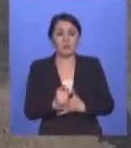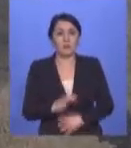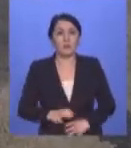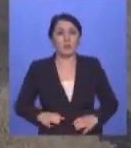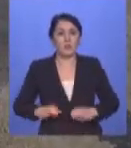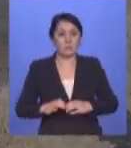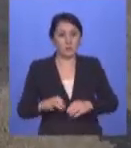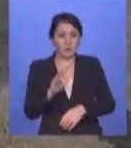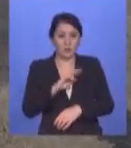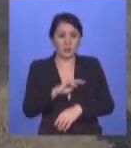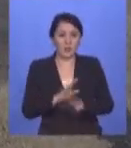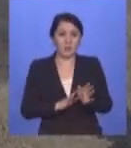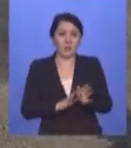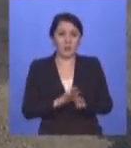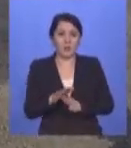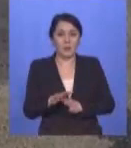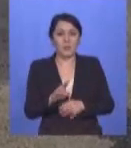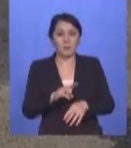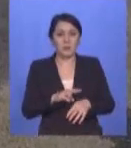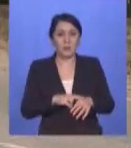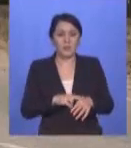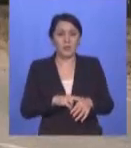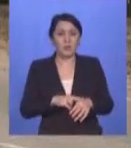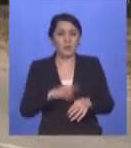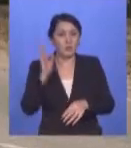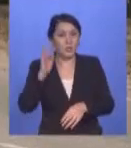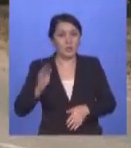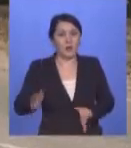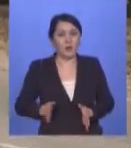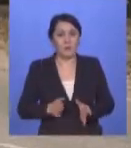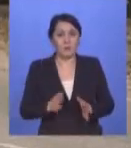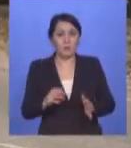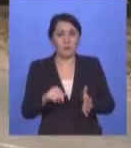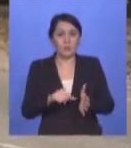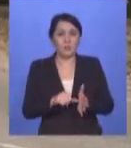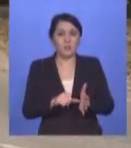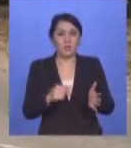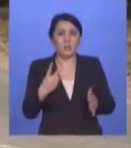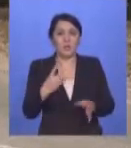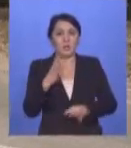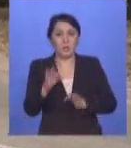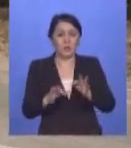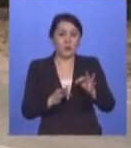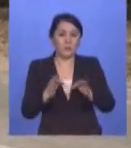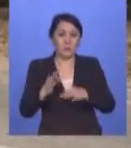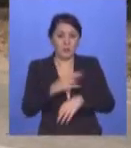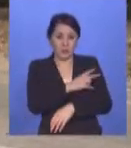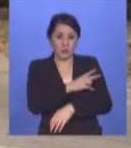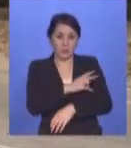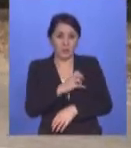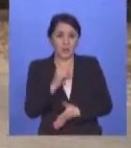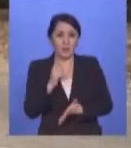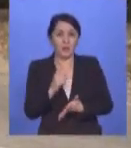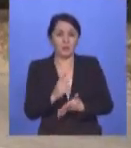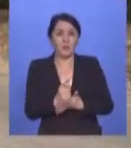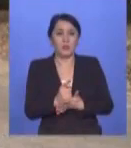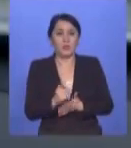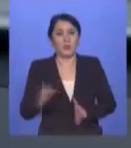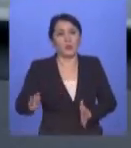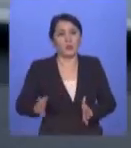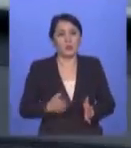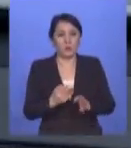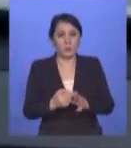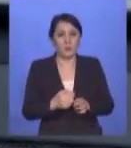қамтамасыз ету штаттық режимде жүзеге асырылды. Тәртіп сақшылары су шайған автожол учаскелерінде екі ауысымда кезекшілік етеді.